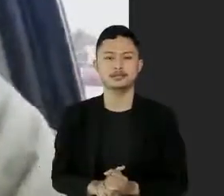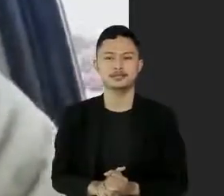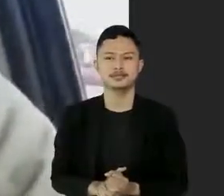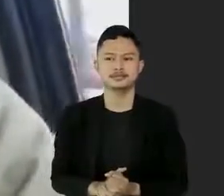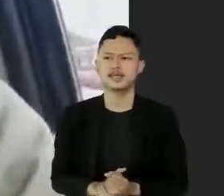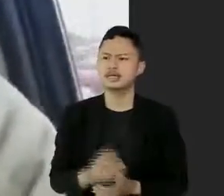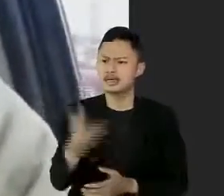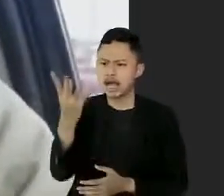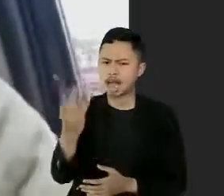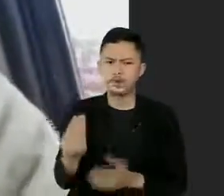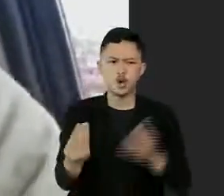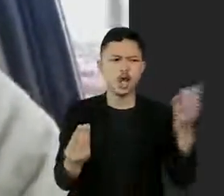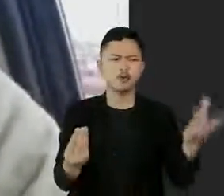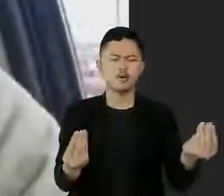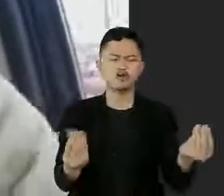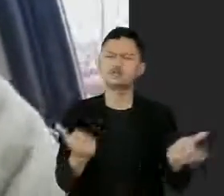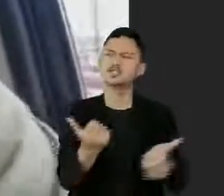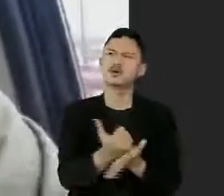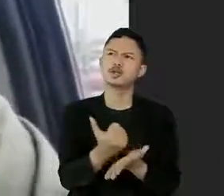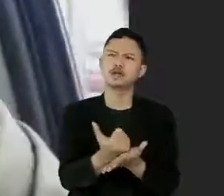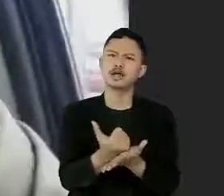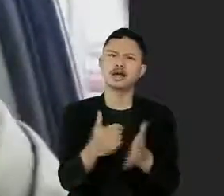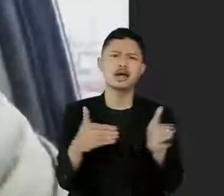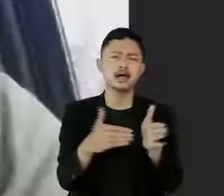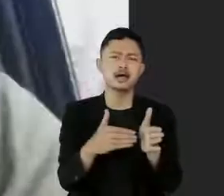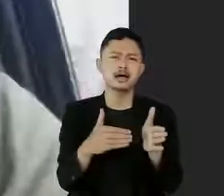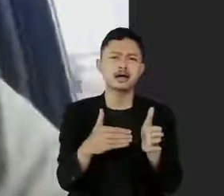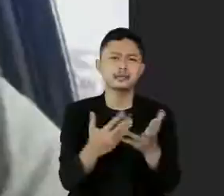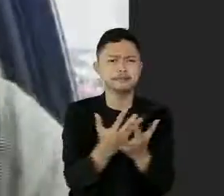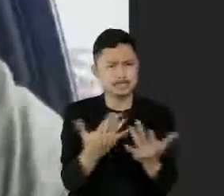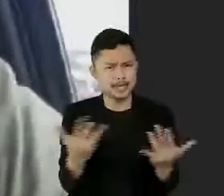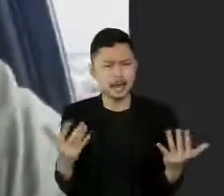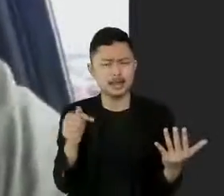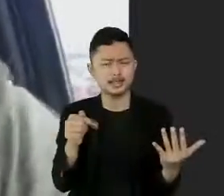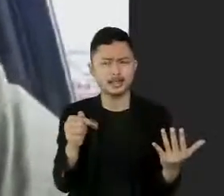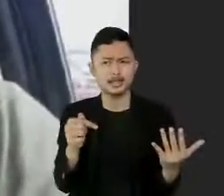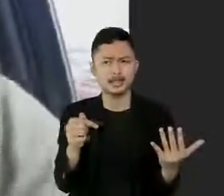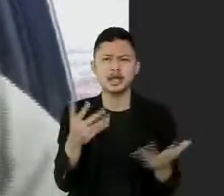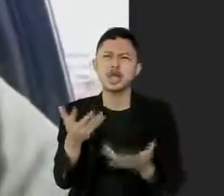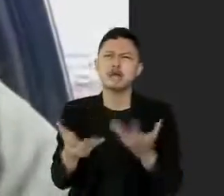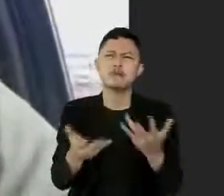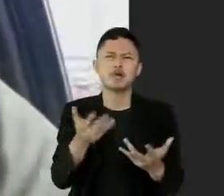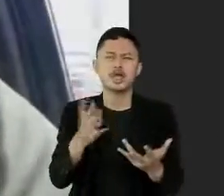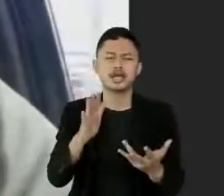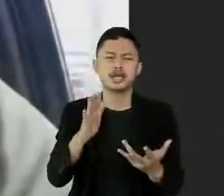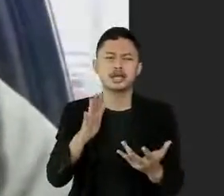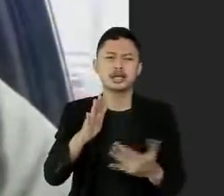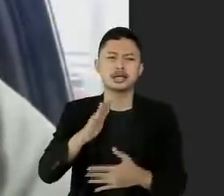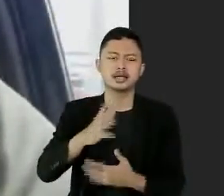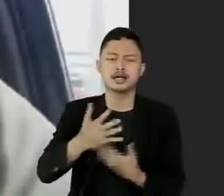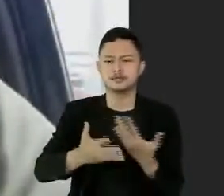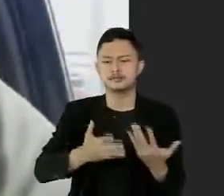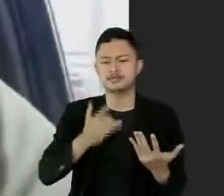yang ada di desa itu sebenarnya kalangan masyarakat yang gampang,